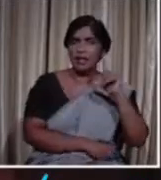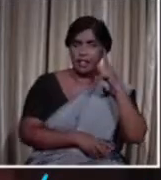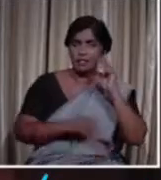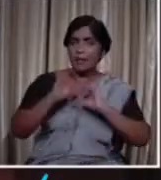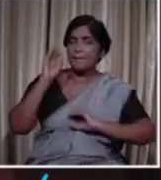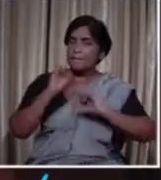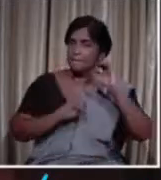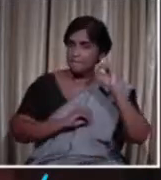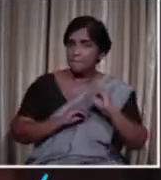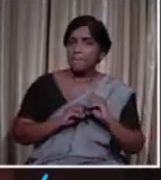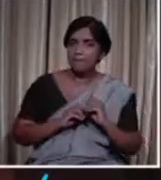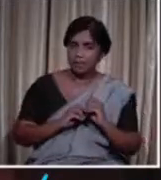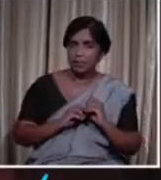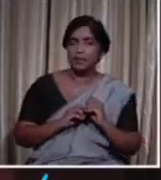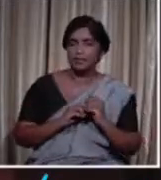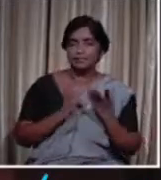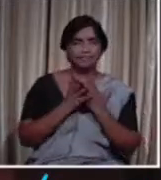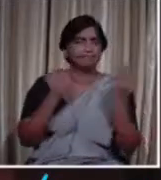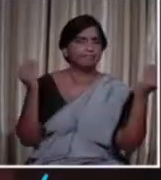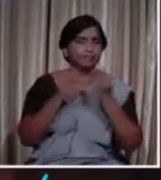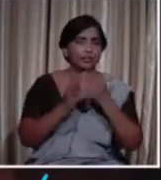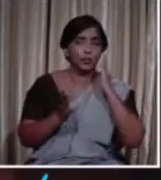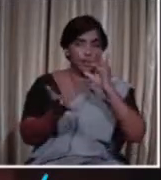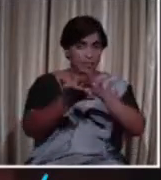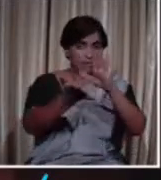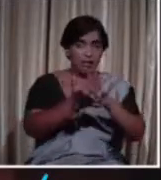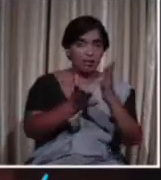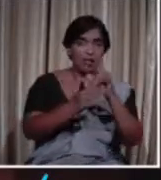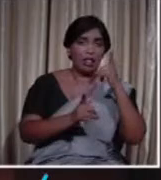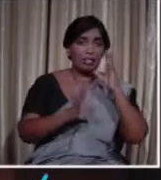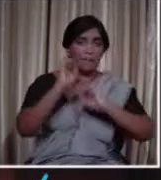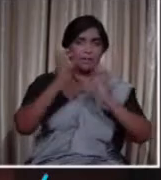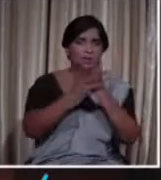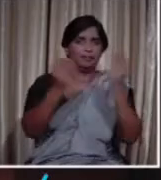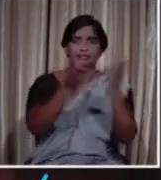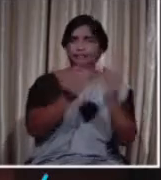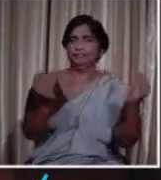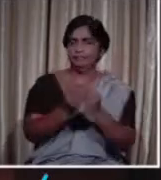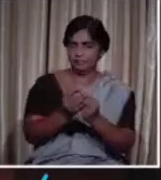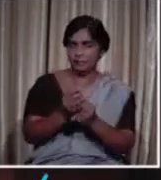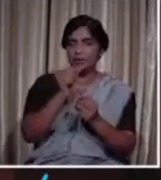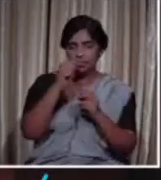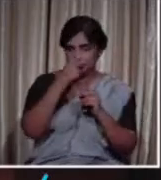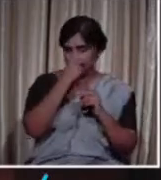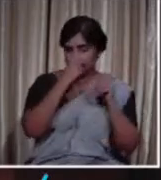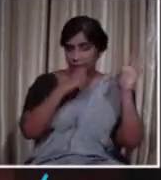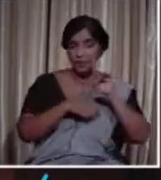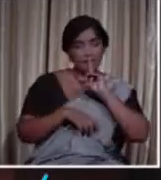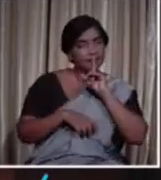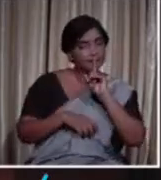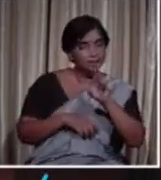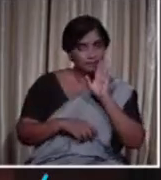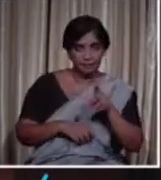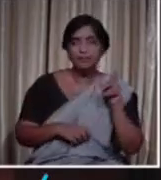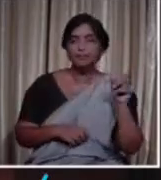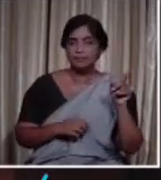70%ක් පමණ cancellations මේ වෙන විට තිබෙනවා. ඒ වගේම එයාගේ ඉල්ලීමක් තිබෙනවා